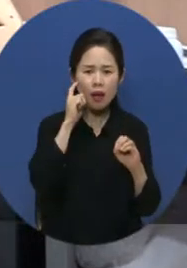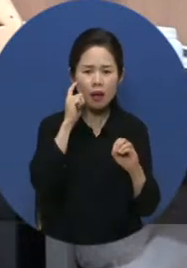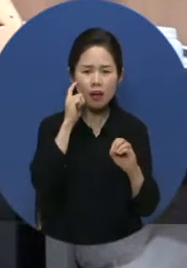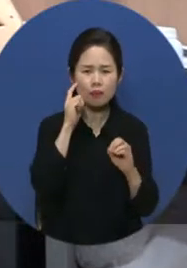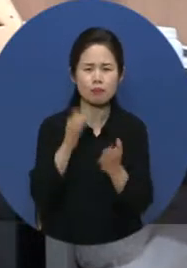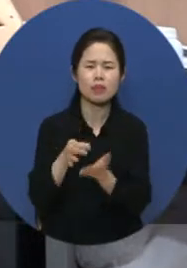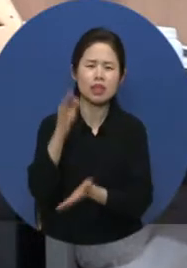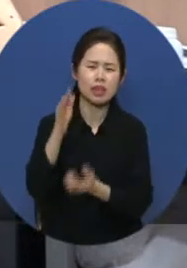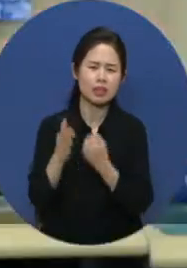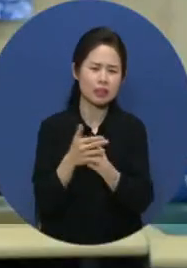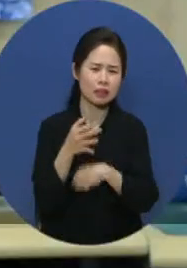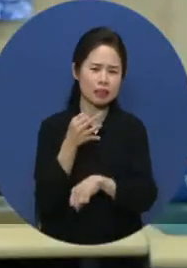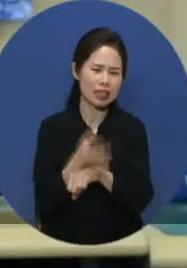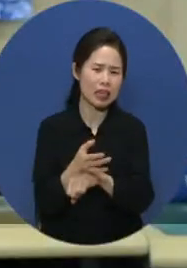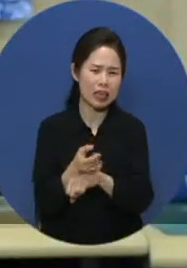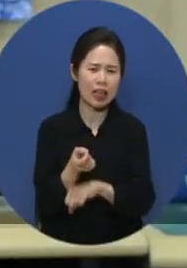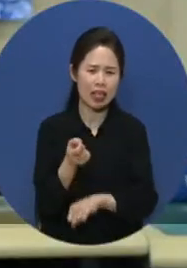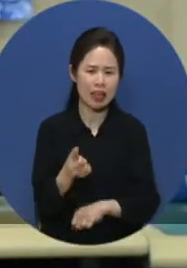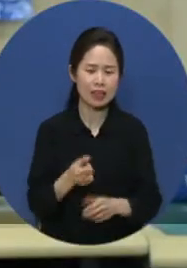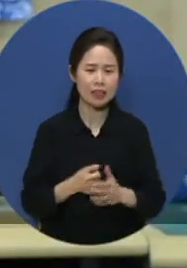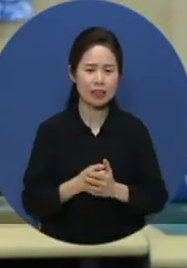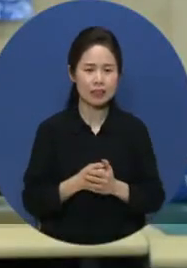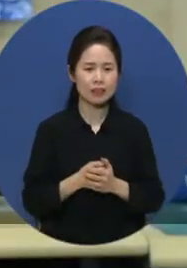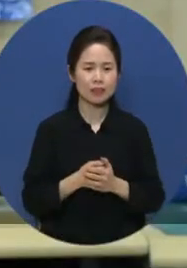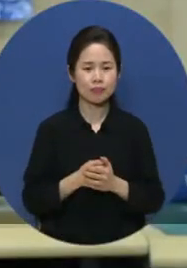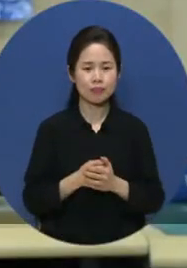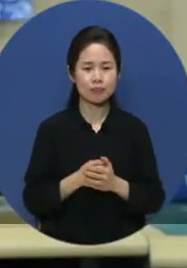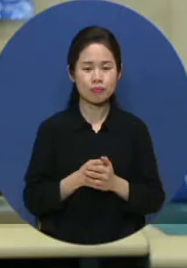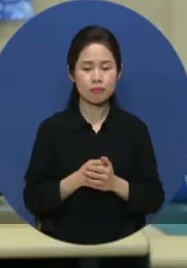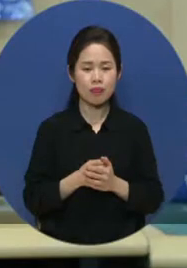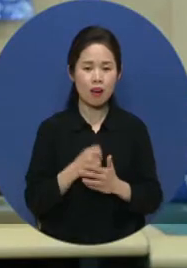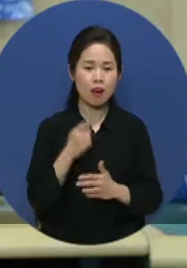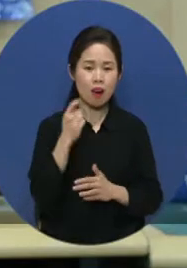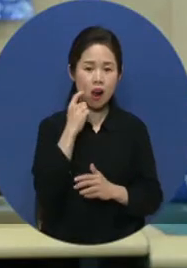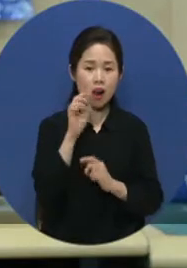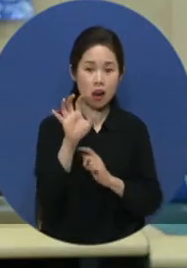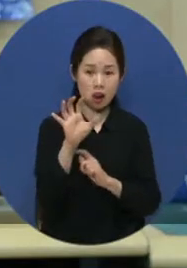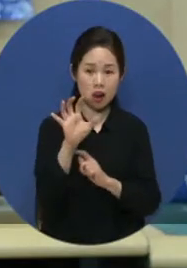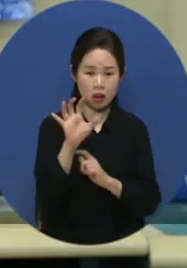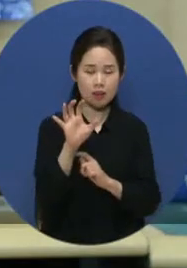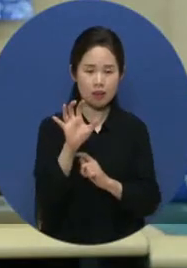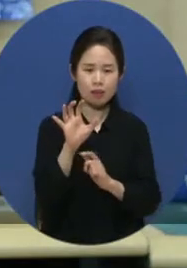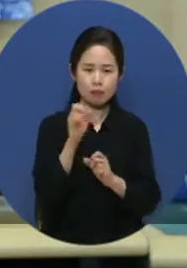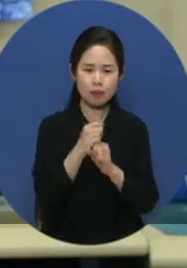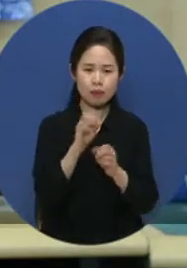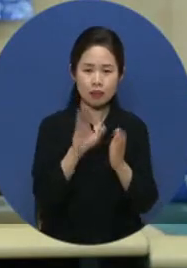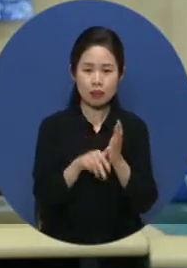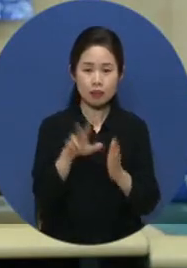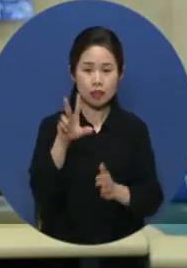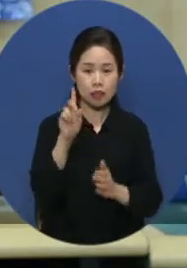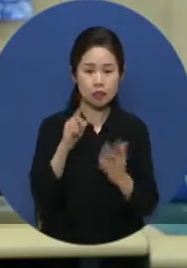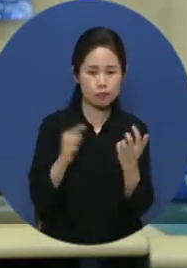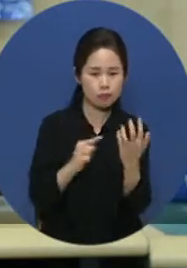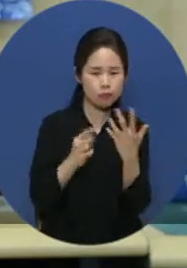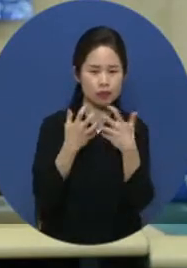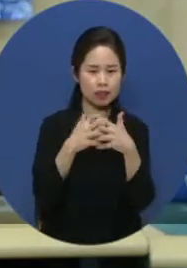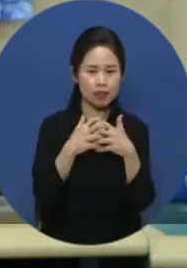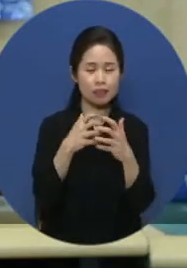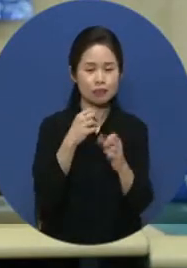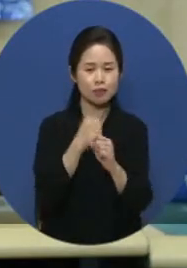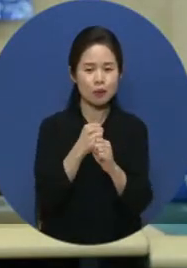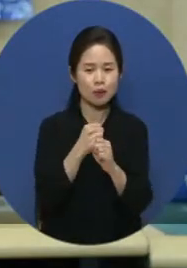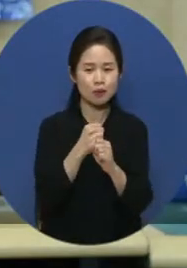있었습니다. 그 의수 제작에 3D 프린팅 기술이 적합한 이유는 어떤 게 있나요?